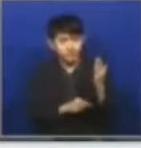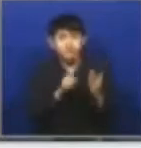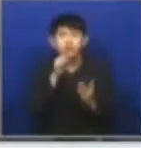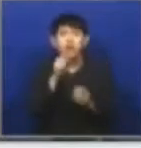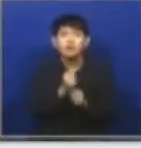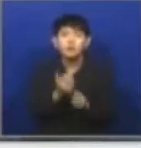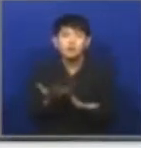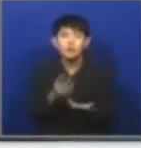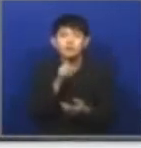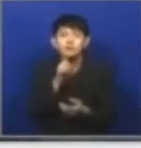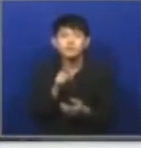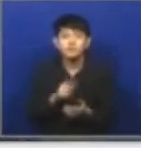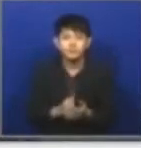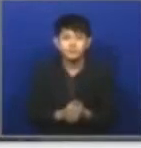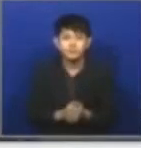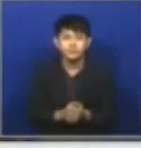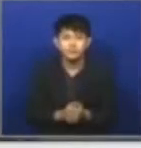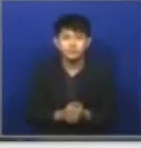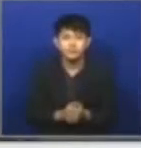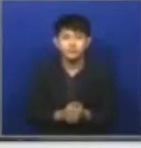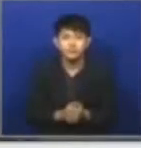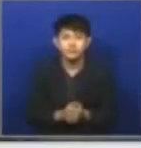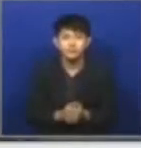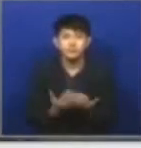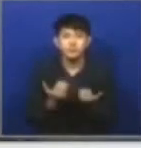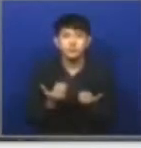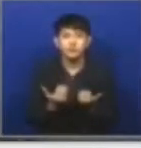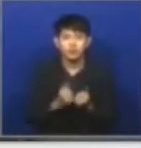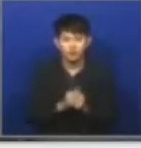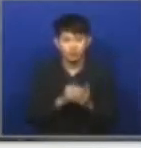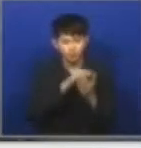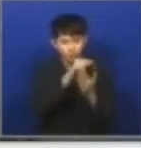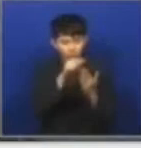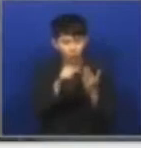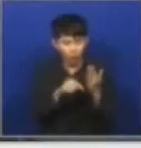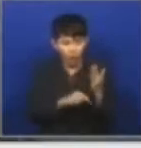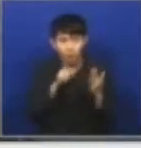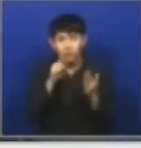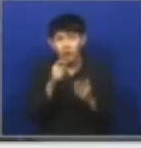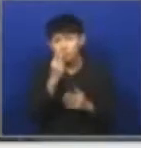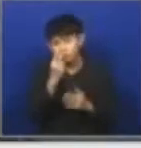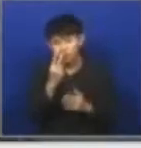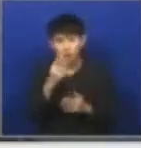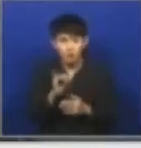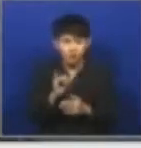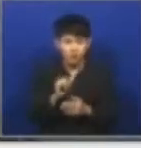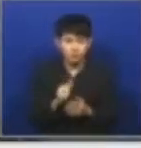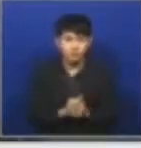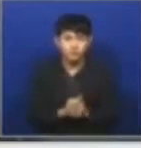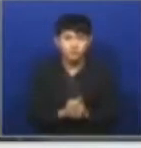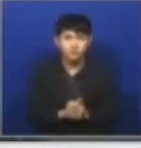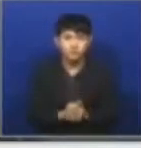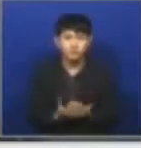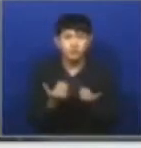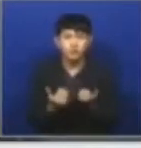งกำลังรอบชายแดนท่านไปดูไหมกำลังชายแดนประเทศไทยวันนี้ถูก